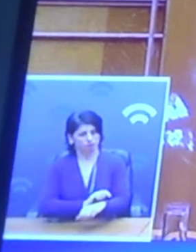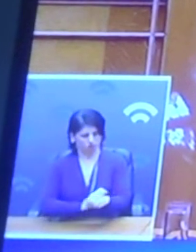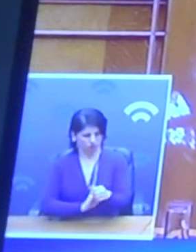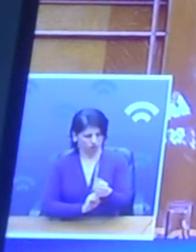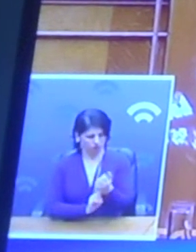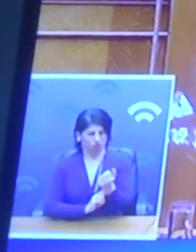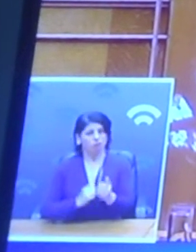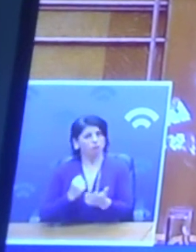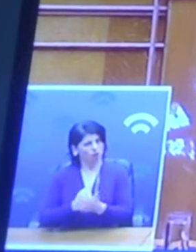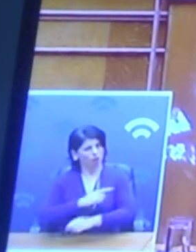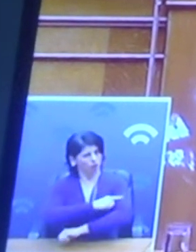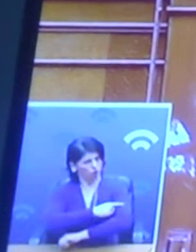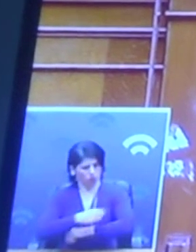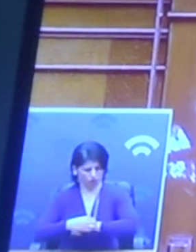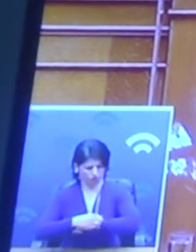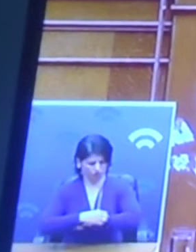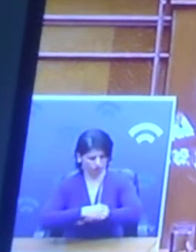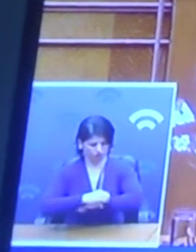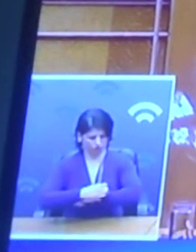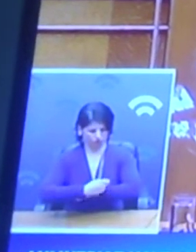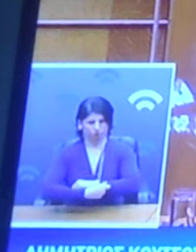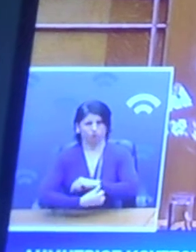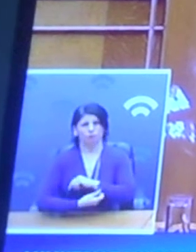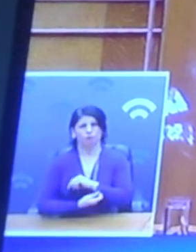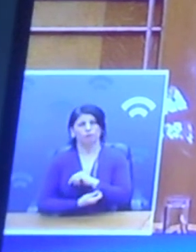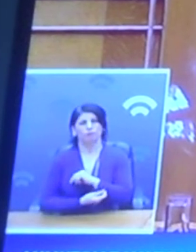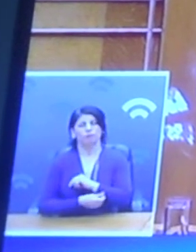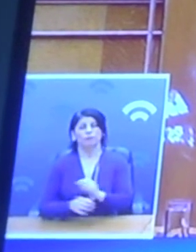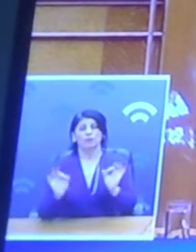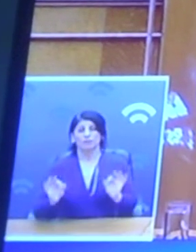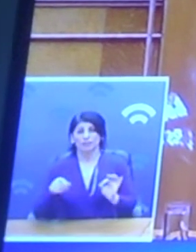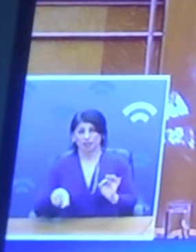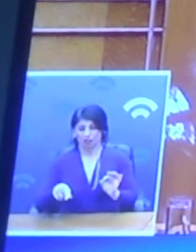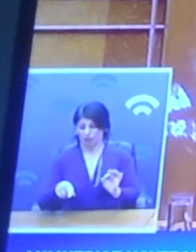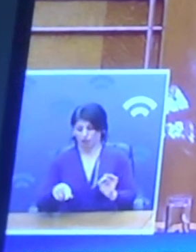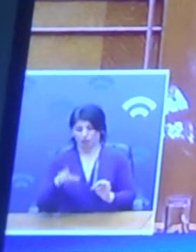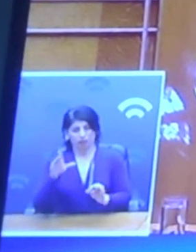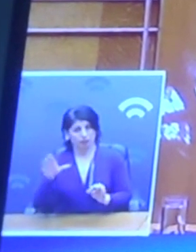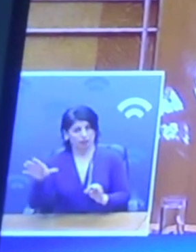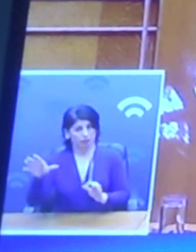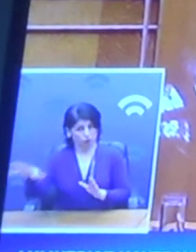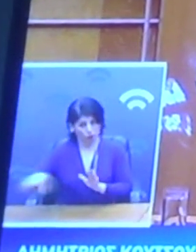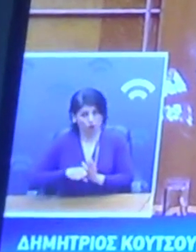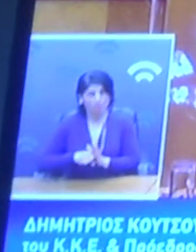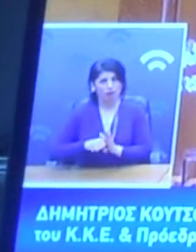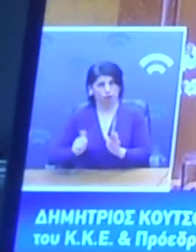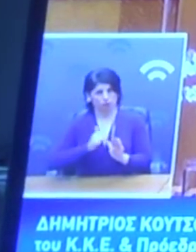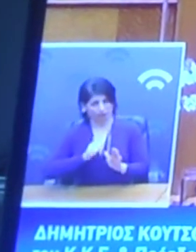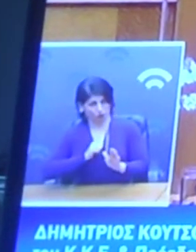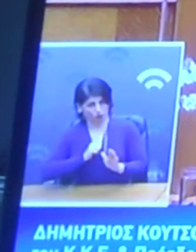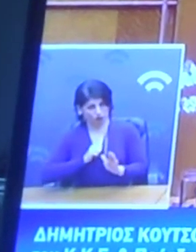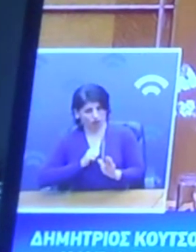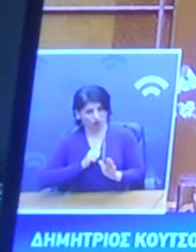δομές. Φυσικά αυτή την πραγματική επίταξη την απορρίψατε όλοι σας. Φτάσατε μάλιστα στο σημείο